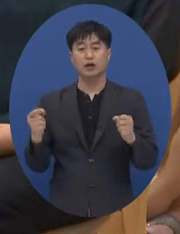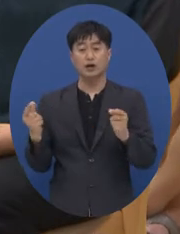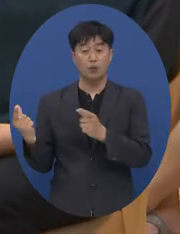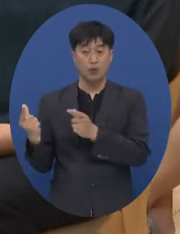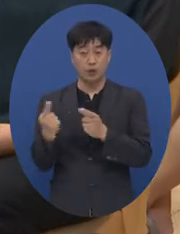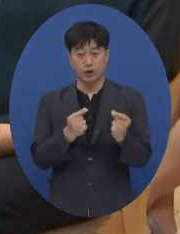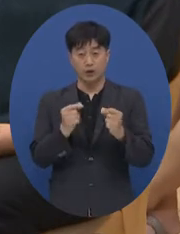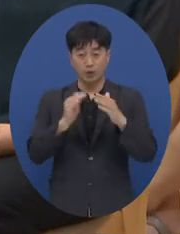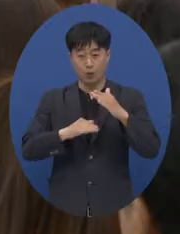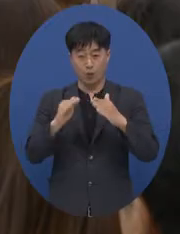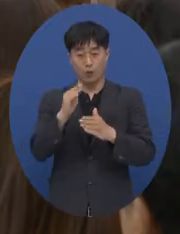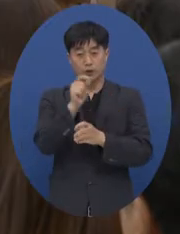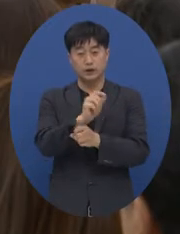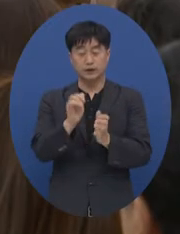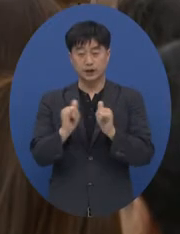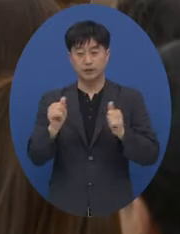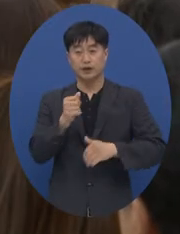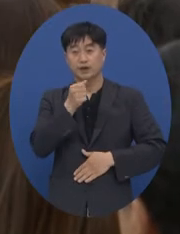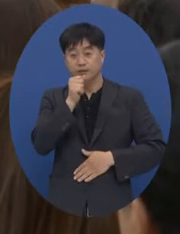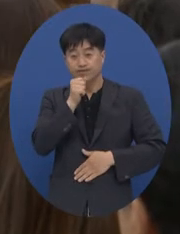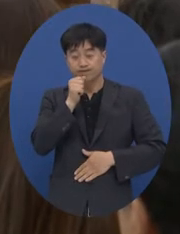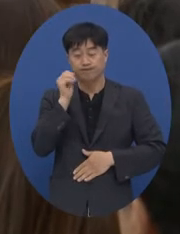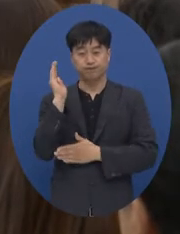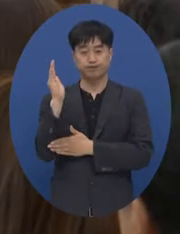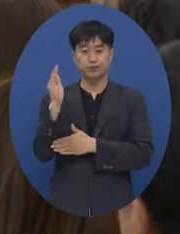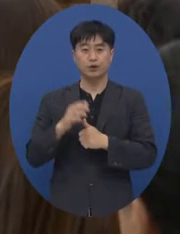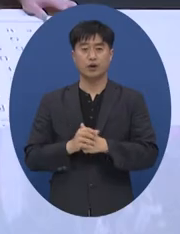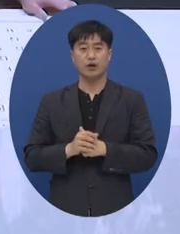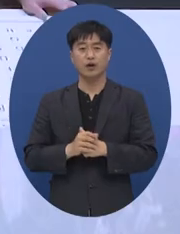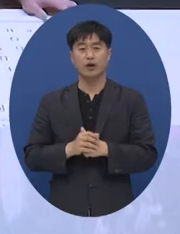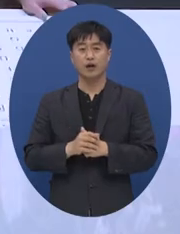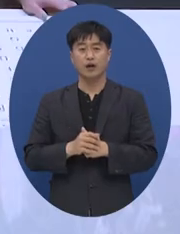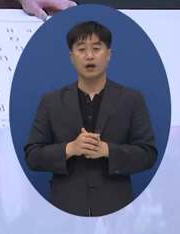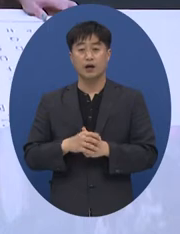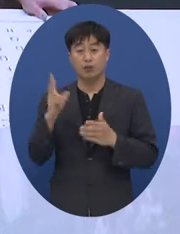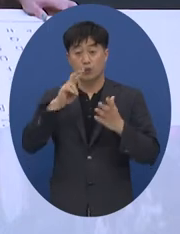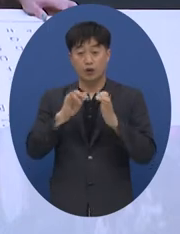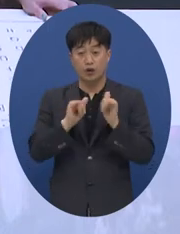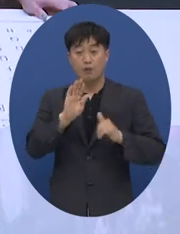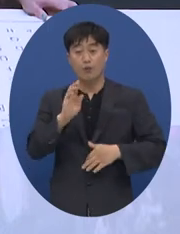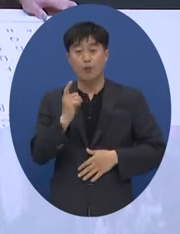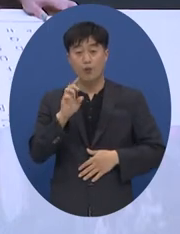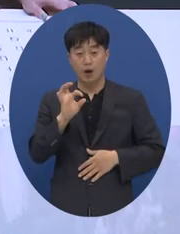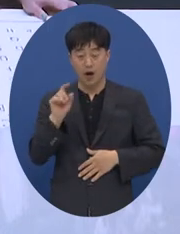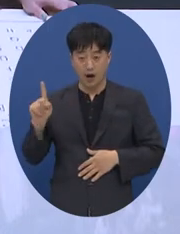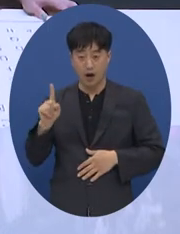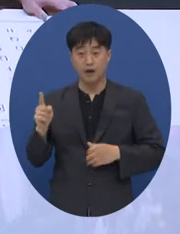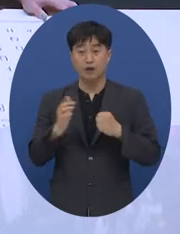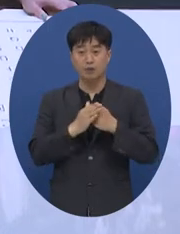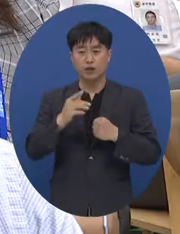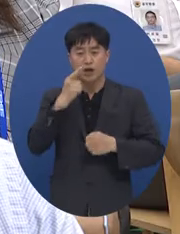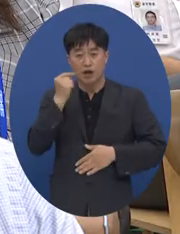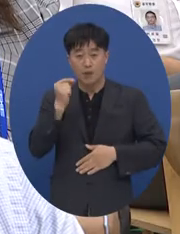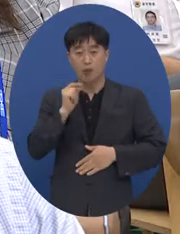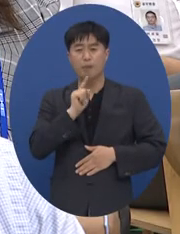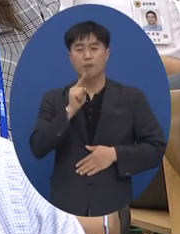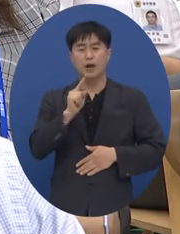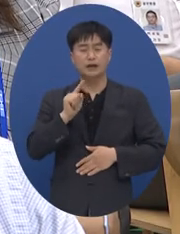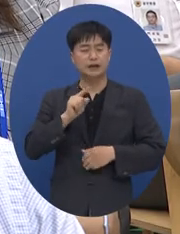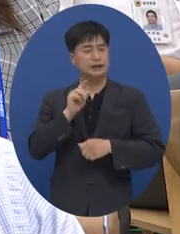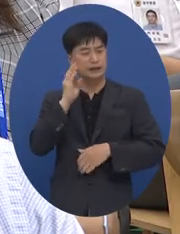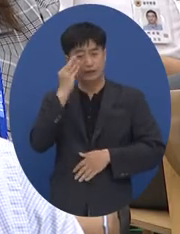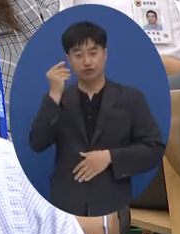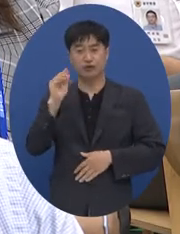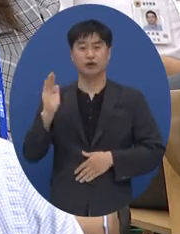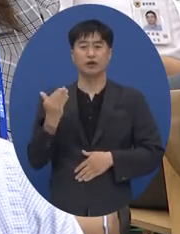공무원이 마이크를 잡았습니다. 가수 보아덕의 유창한 일본어 실력을 갖게 된 직원부터 여행이 좋아 54개국을 다닌